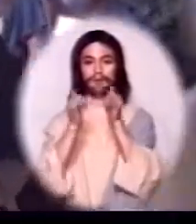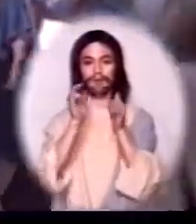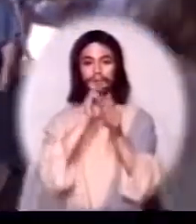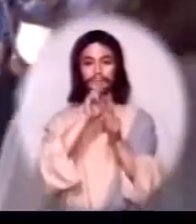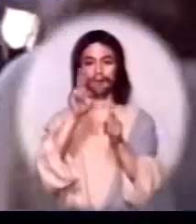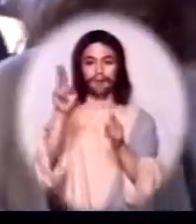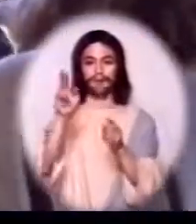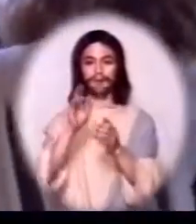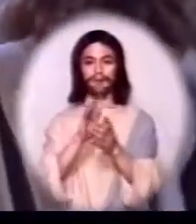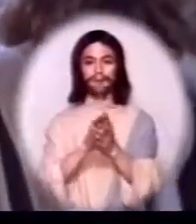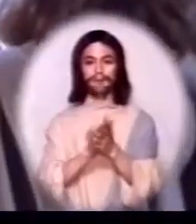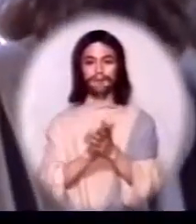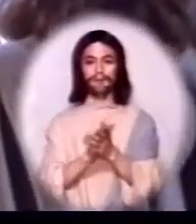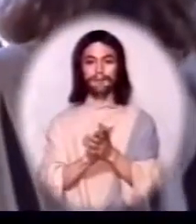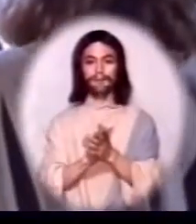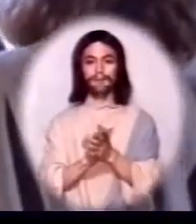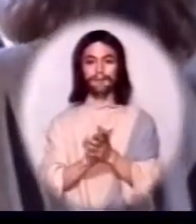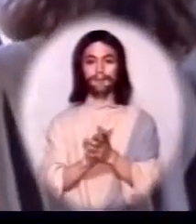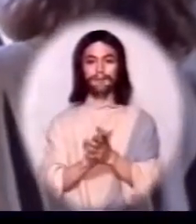유다야.